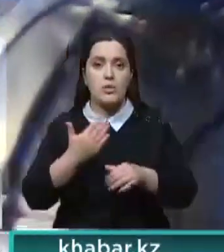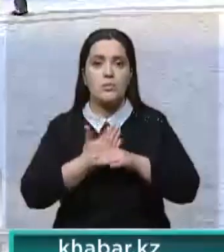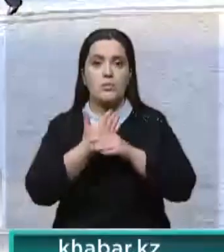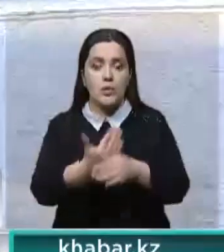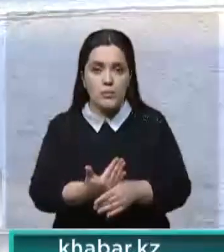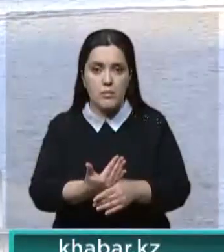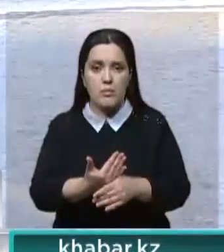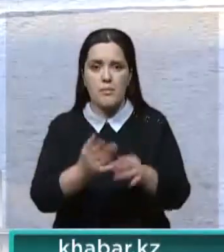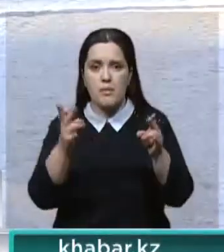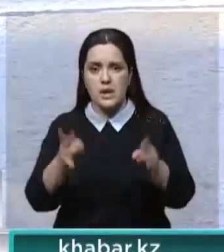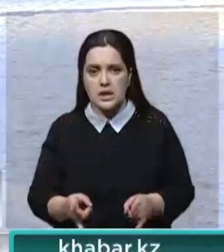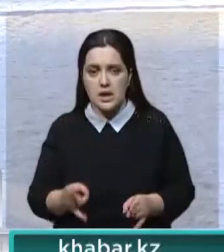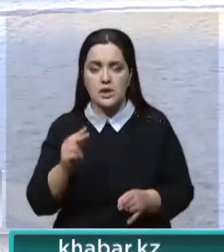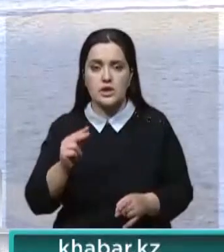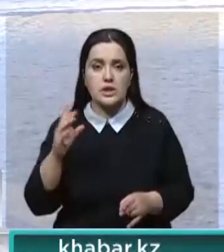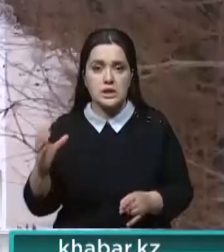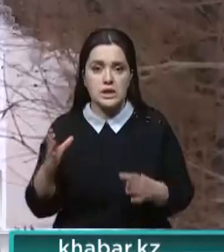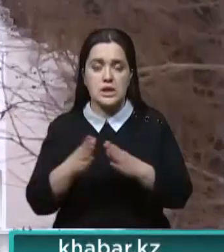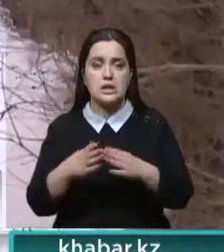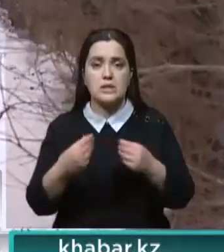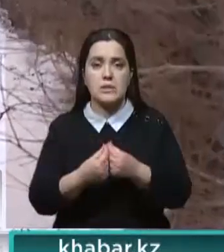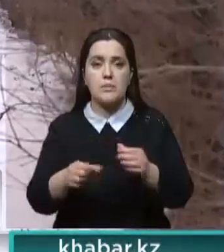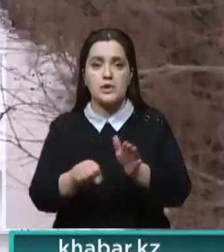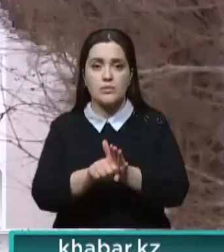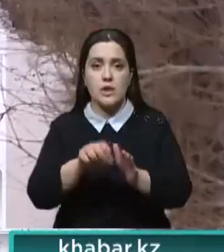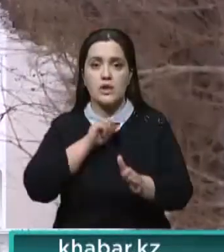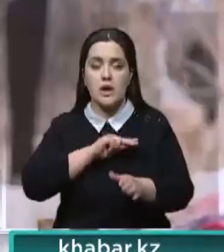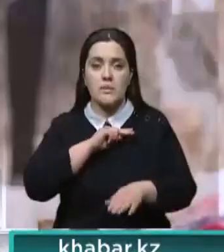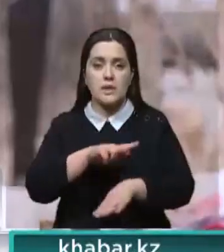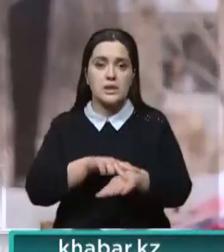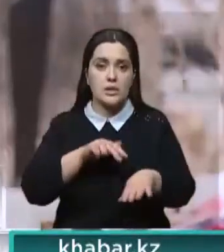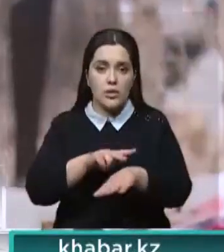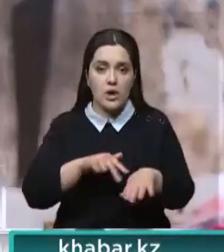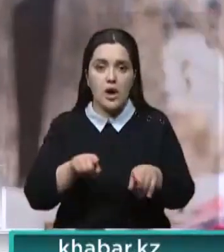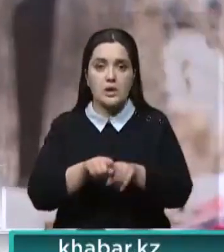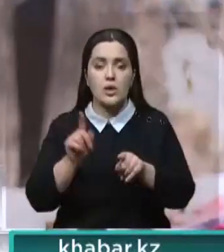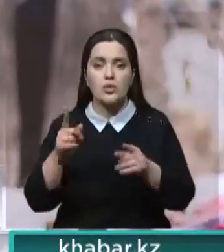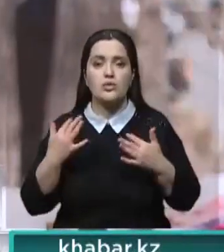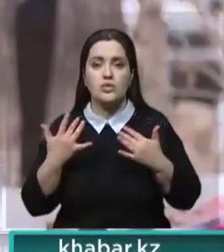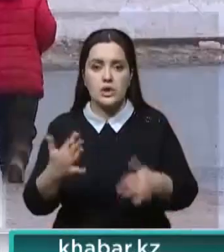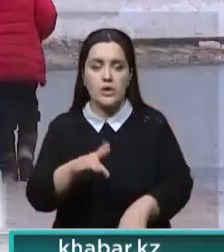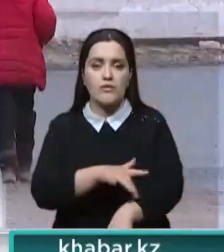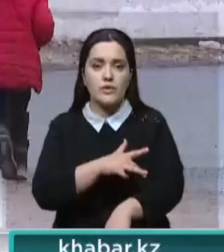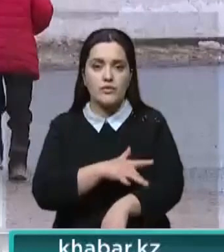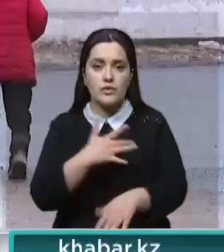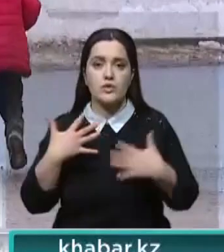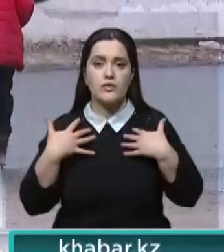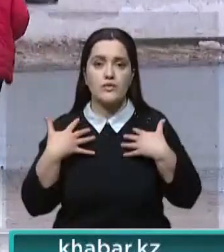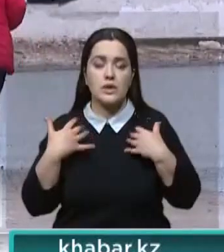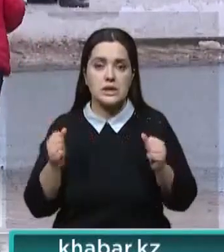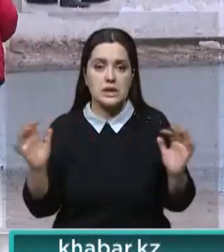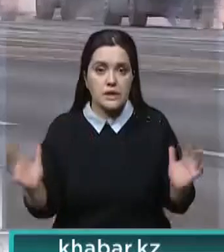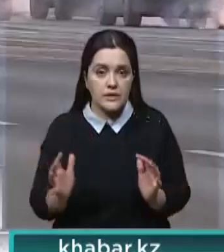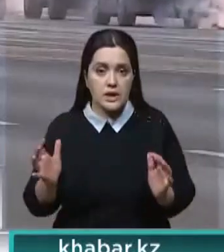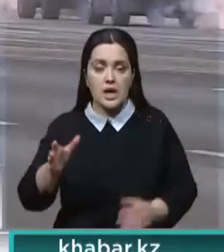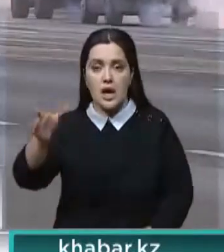оказана помощь пострадавшим при чрезвычайных ситуациях, семьям погибших сотрудников правоохранительных органов, также нуждающимся в